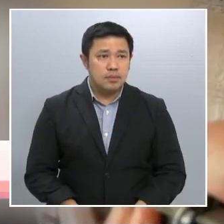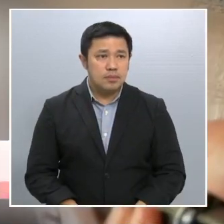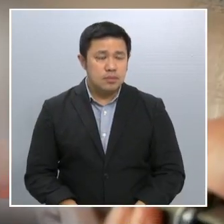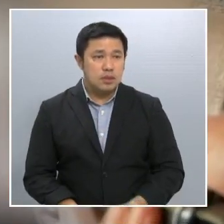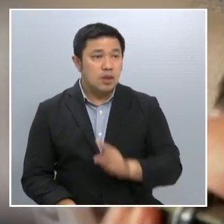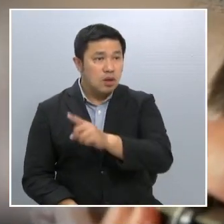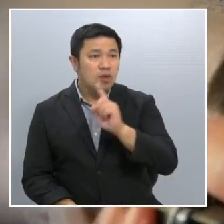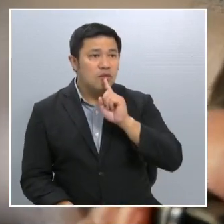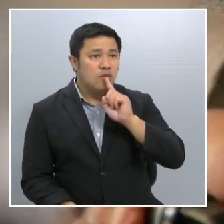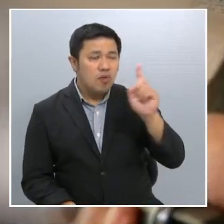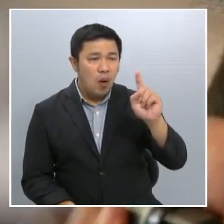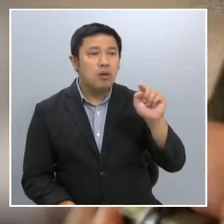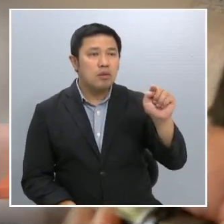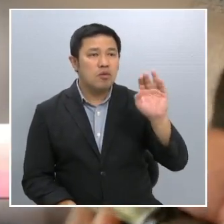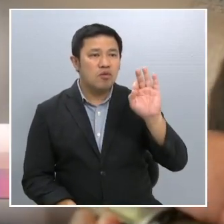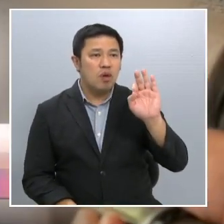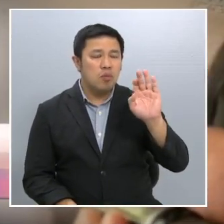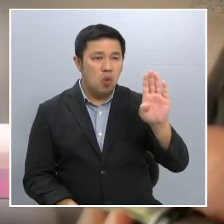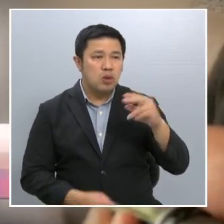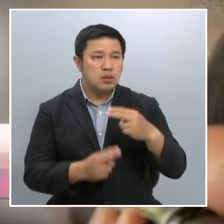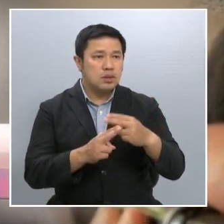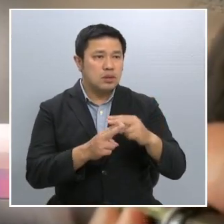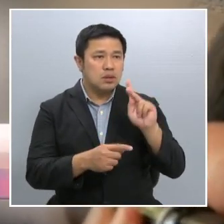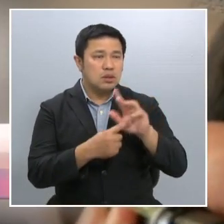จของคุณกันจอมพลังใช่ไหมครับ ค่ะ แล้วกันเนี่ย